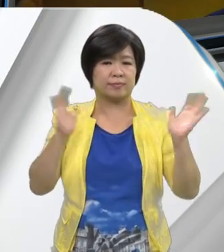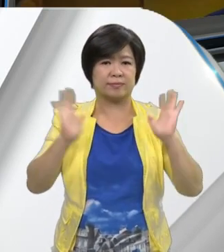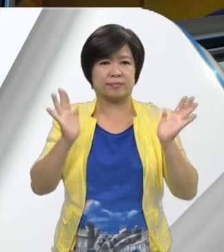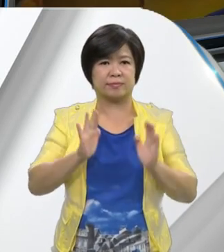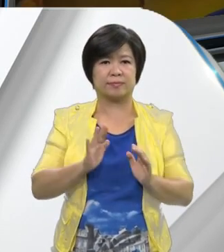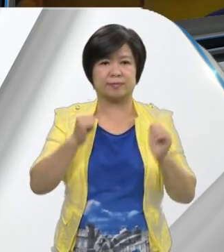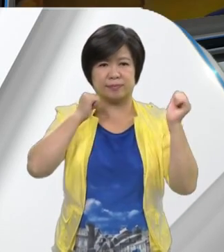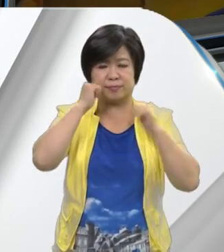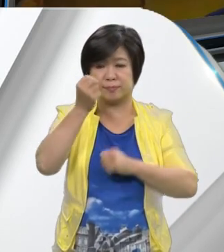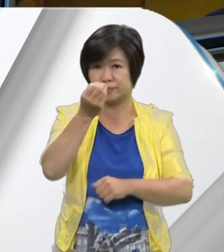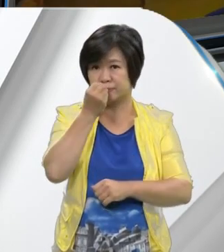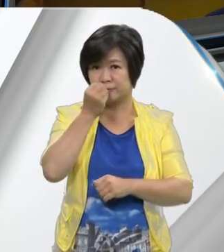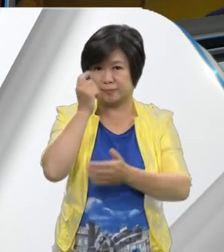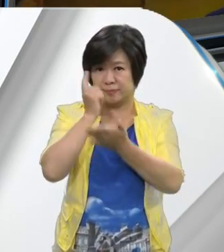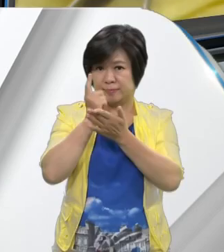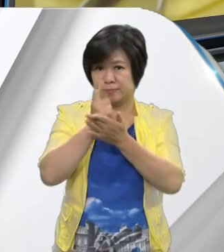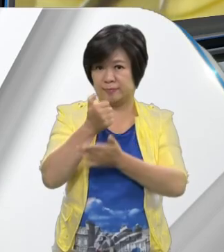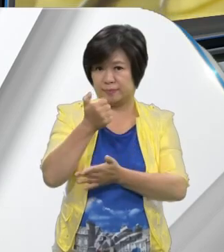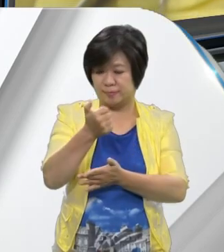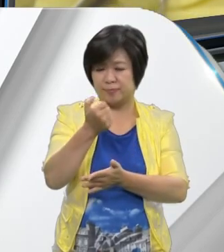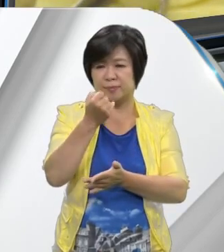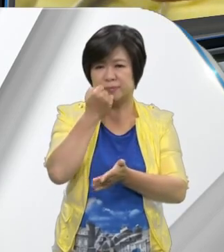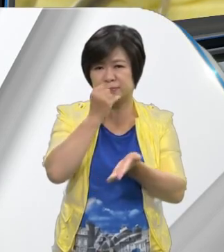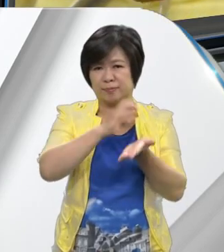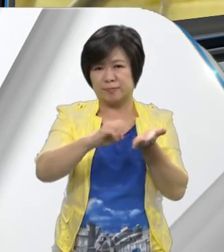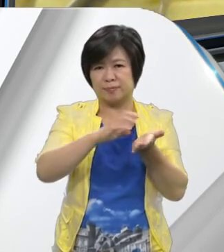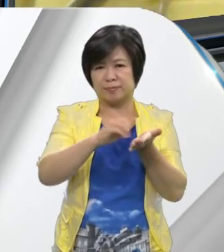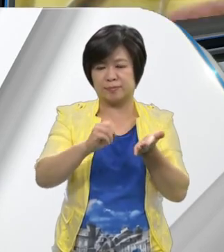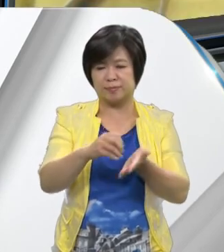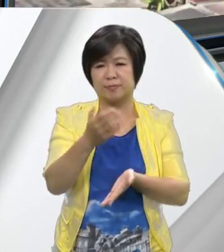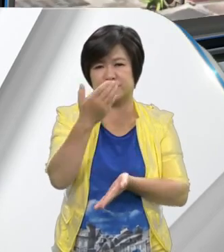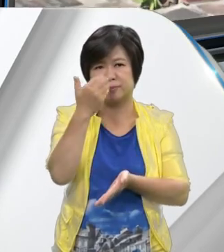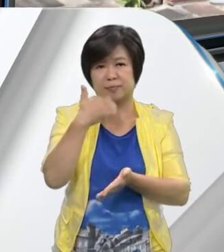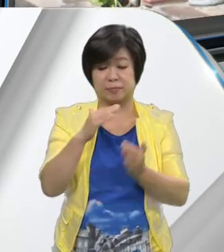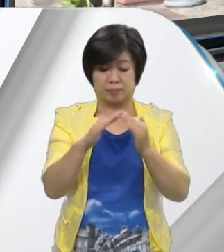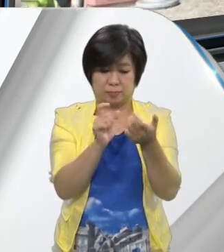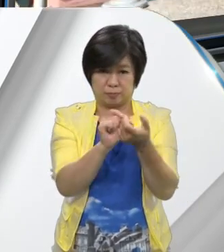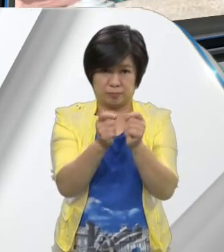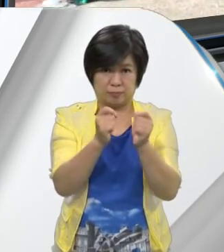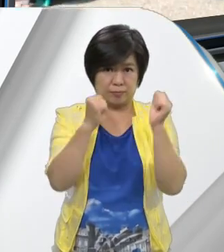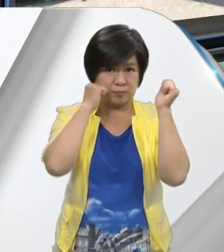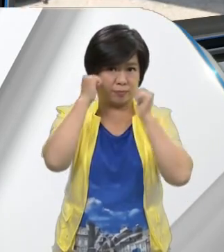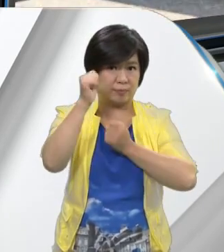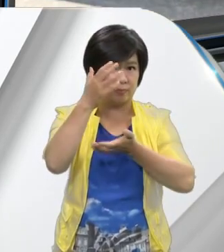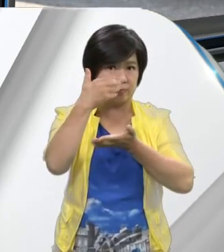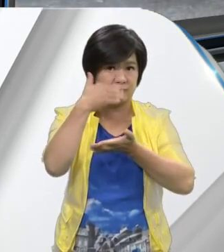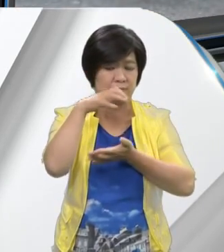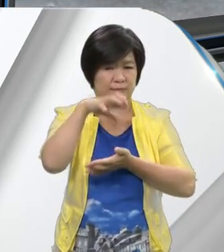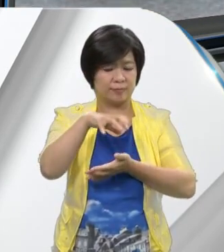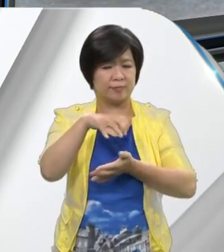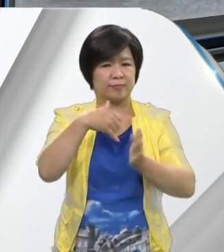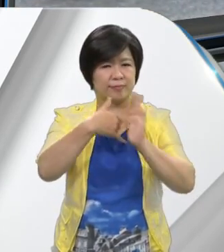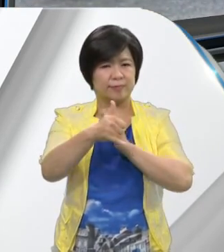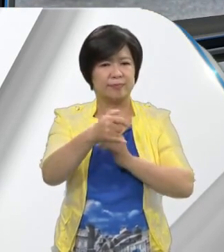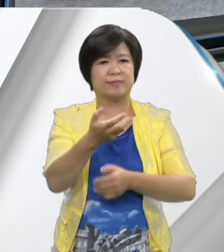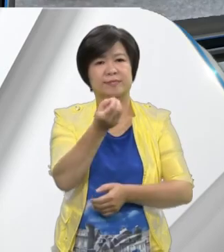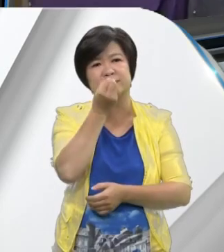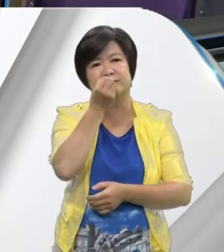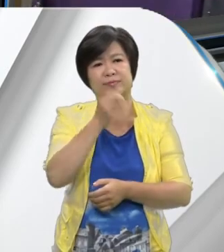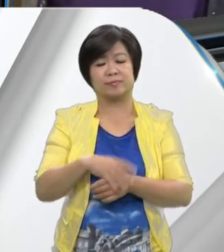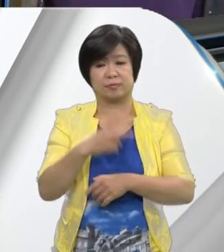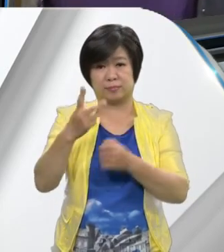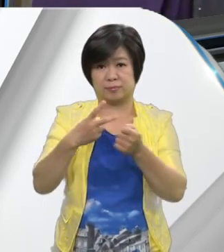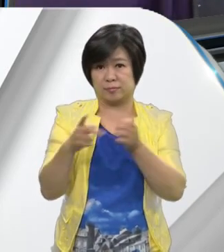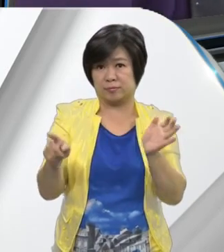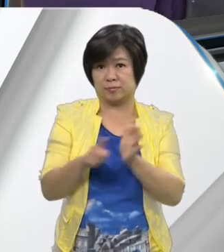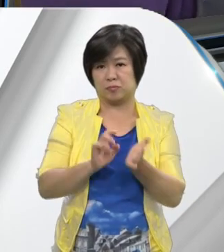了。当年不记得50万元的钱，不记得最多我还付款了去找的地方来去找。两个人知